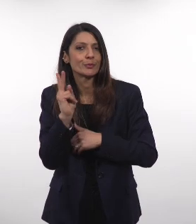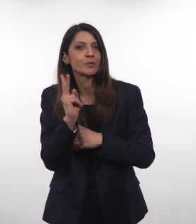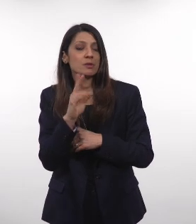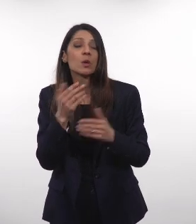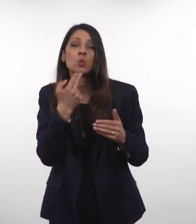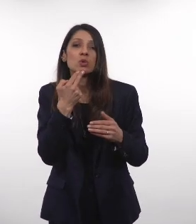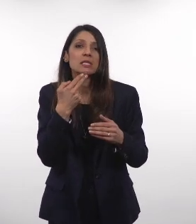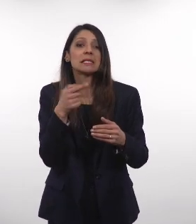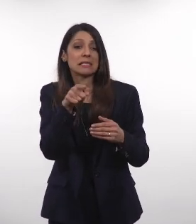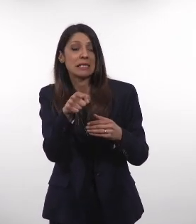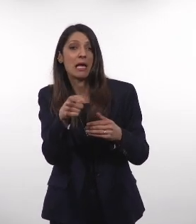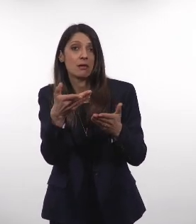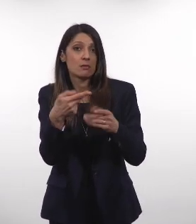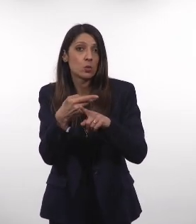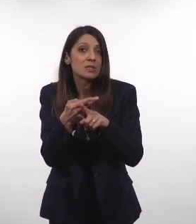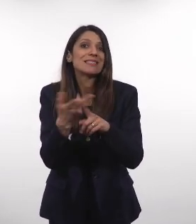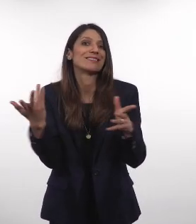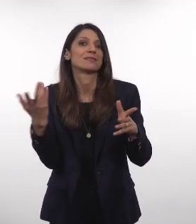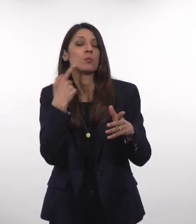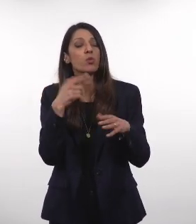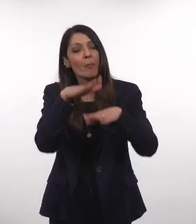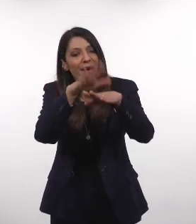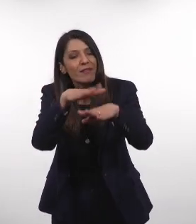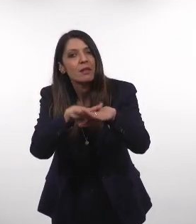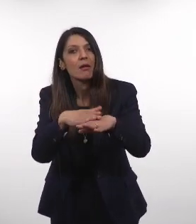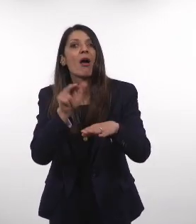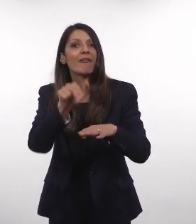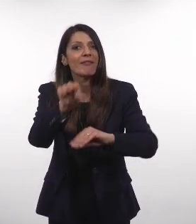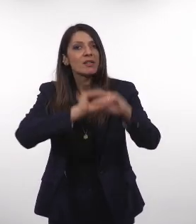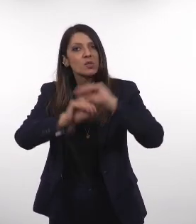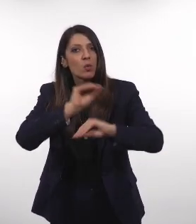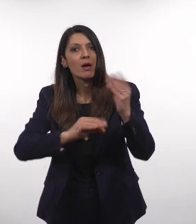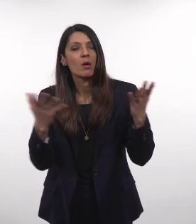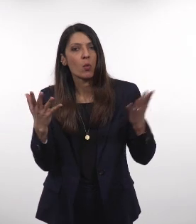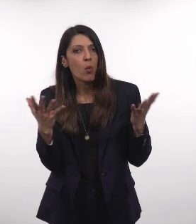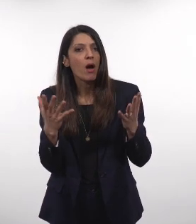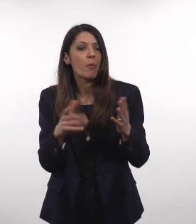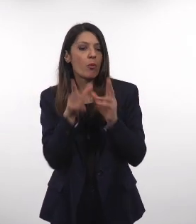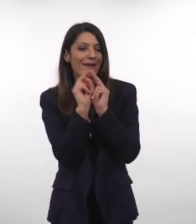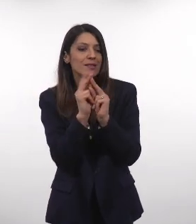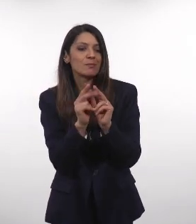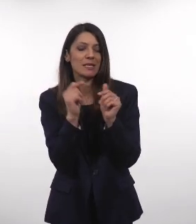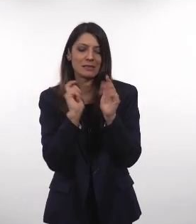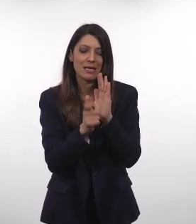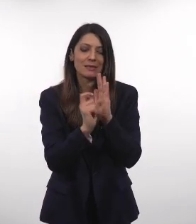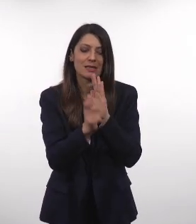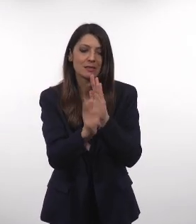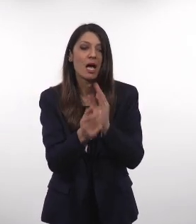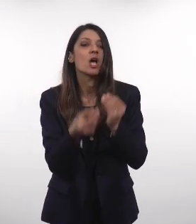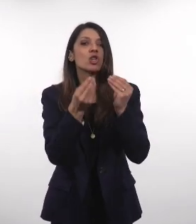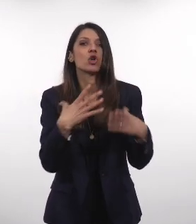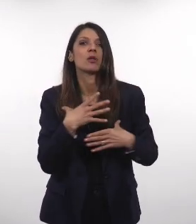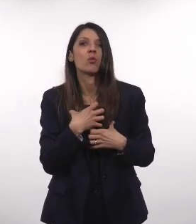des outils qui vont donner de la prévisibilité sur le soin à venir. Et cette prévisibilité, le fait de savoir ce qui va se passer, ça va limiter l'angoisse de la